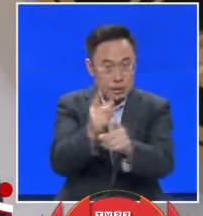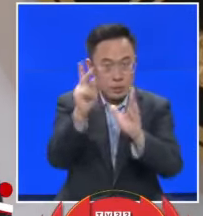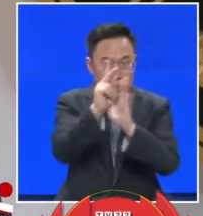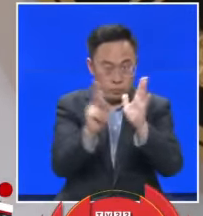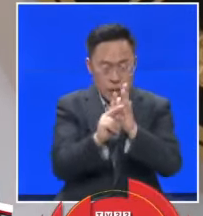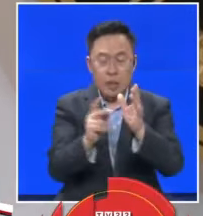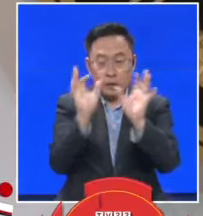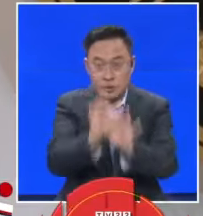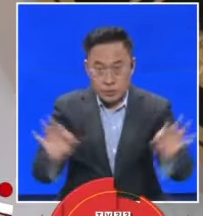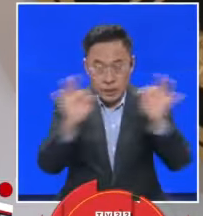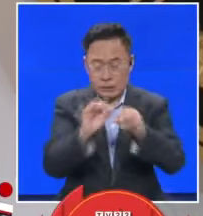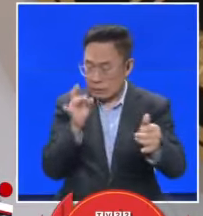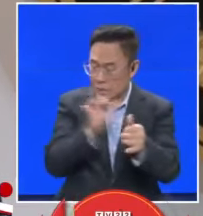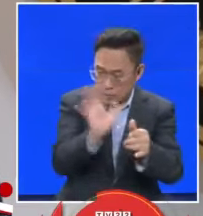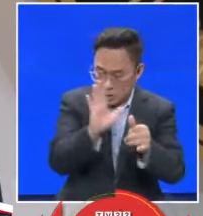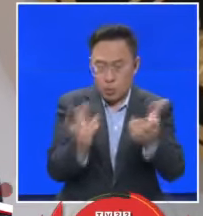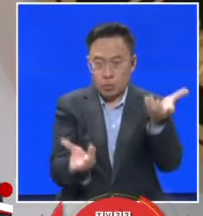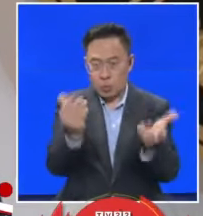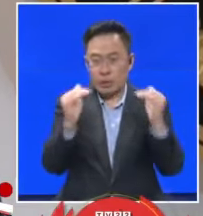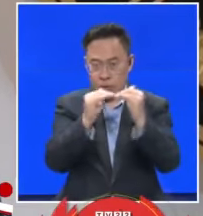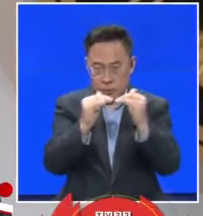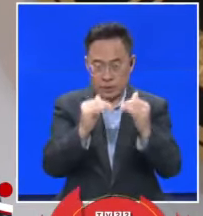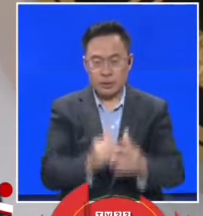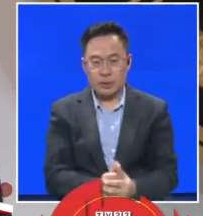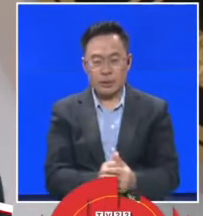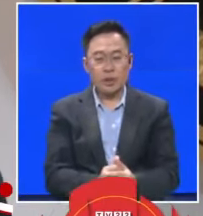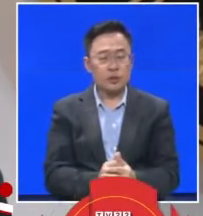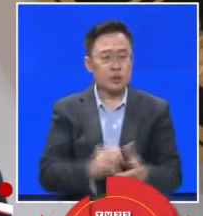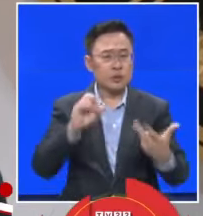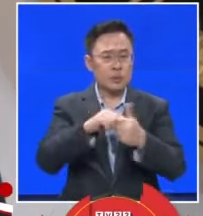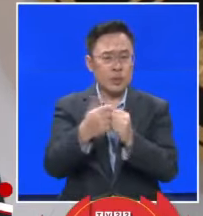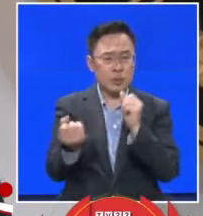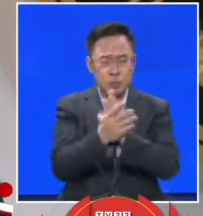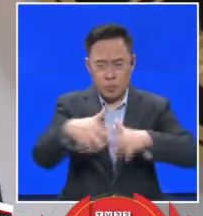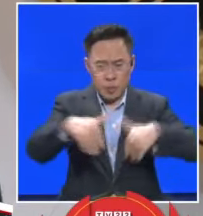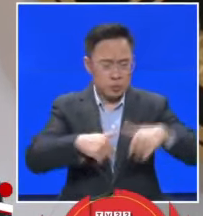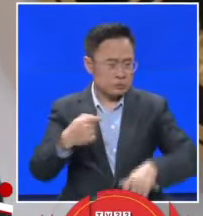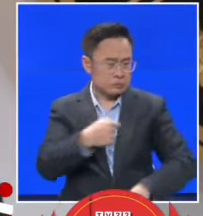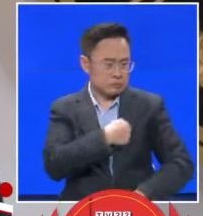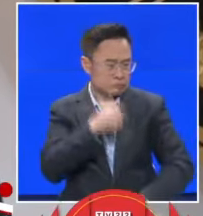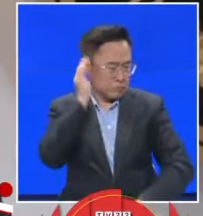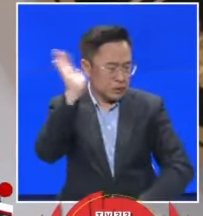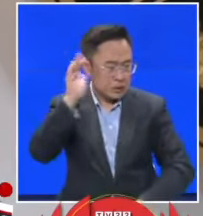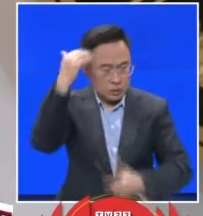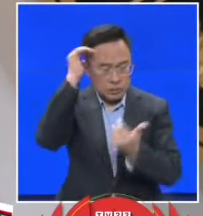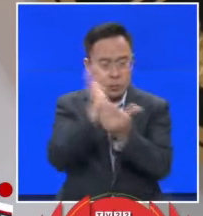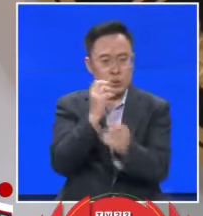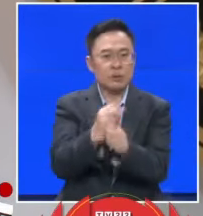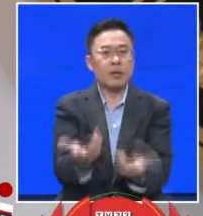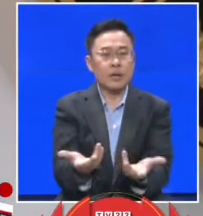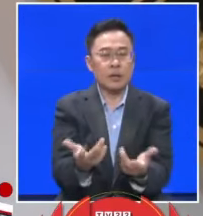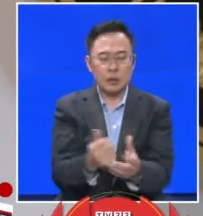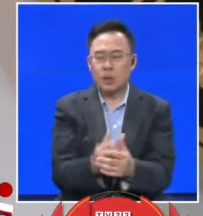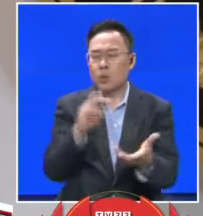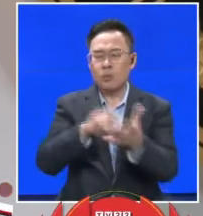ธรรมกับทุกฝ่ายที่ถูกกล่าวโทษด้วยส่วนถามว่าจะส่งผลกระทบกับภาพลักษณ์ของตำรวจหรือเปล่านะคะนายกเชื่อว่าทุกคนก็เป็น